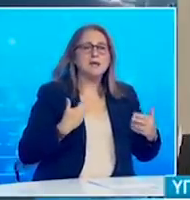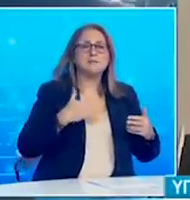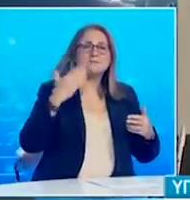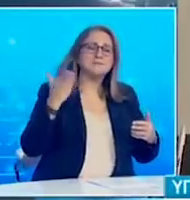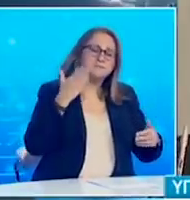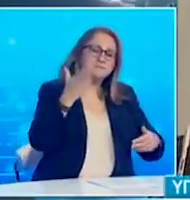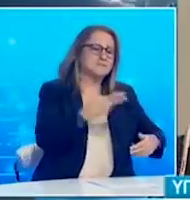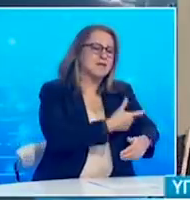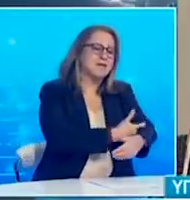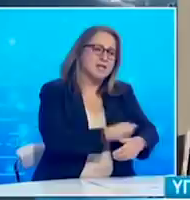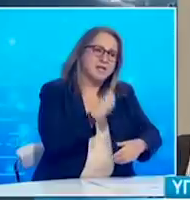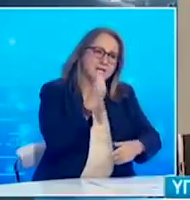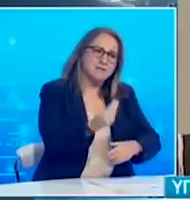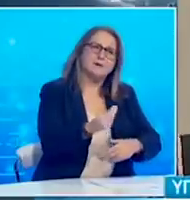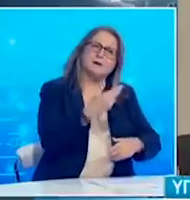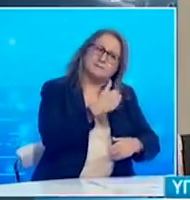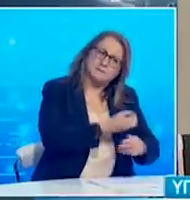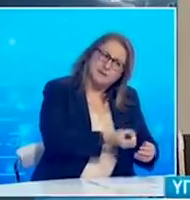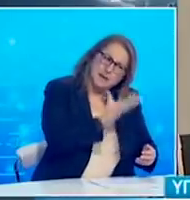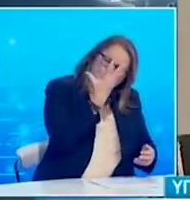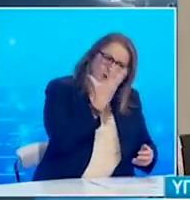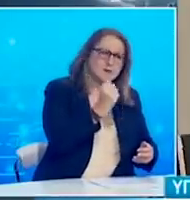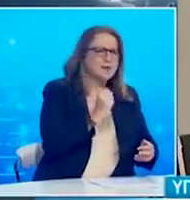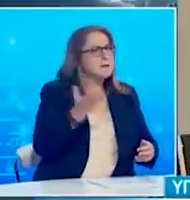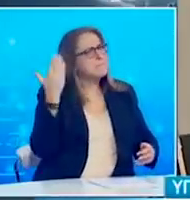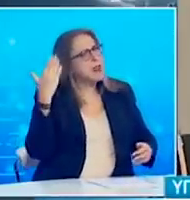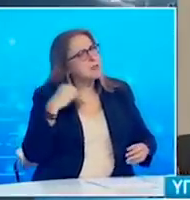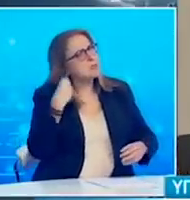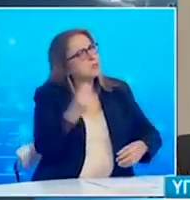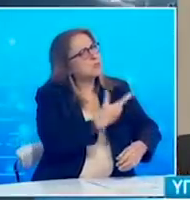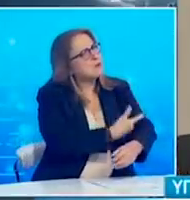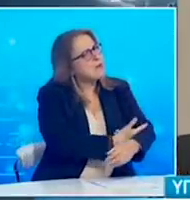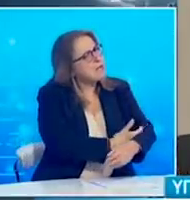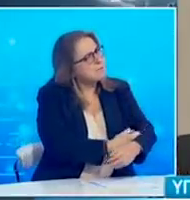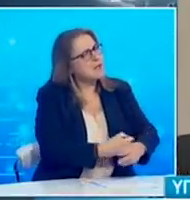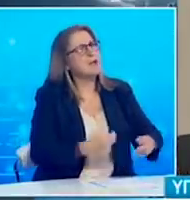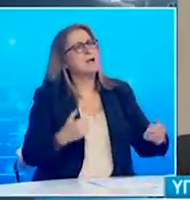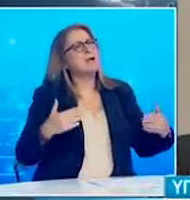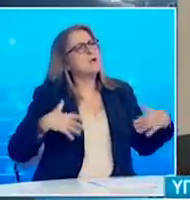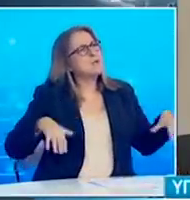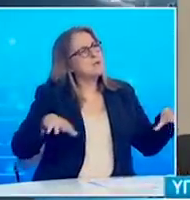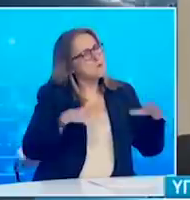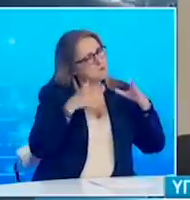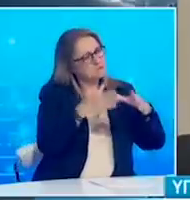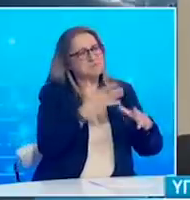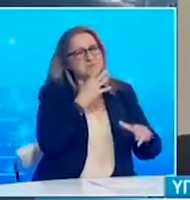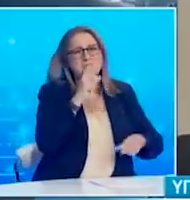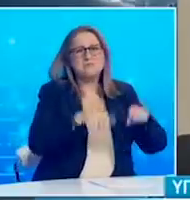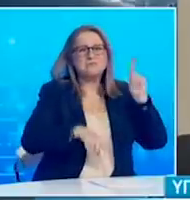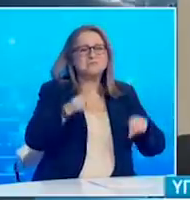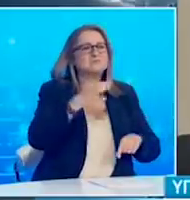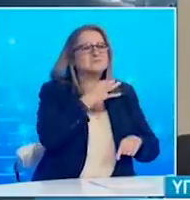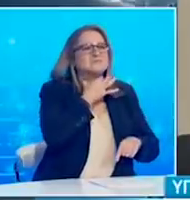να δώσουν αίμα. Συμπολίτες μας χρειάζονται μετάγγιση, συμπολίτες μας χρειάζονται να κάνουμε μια χειρουργική